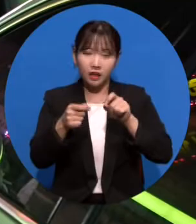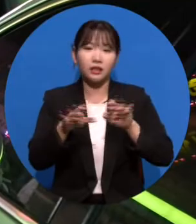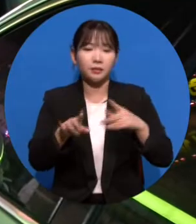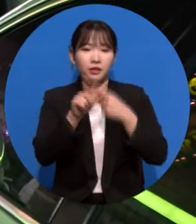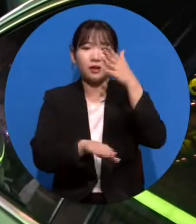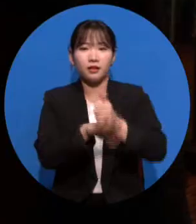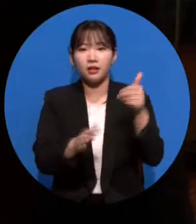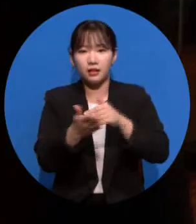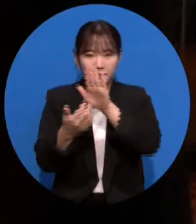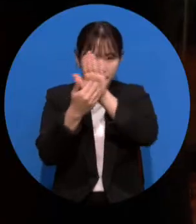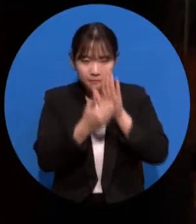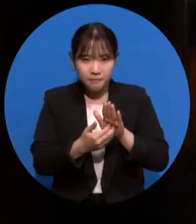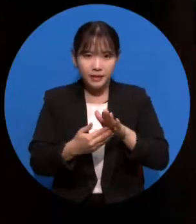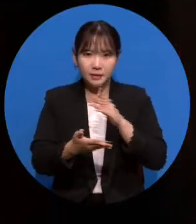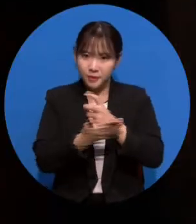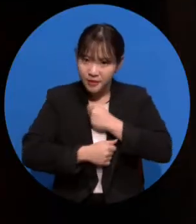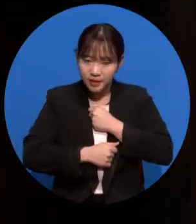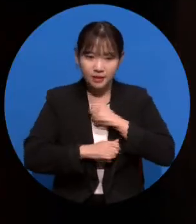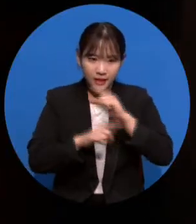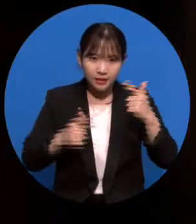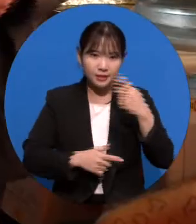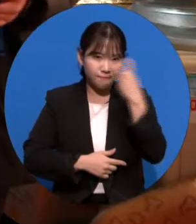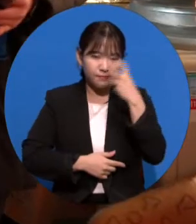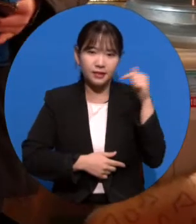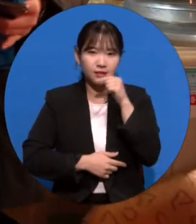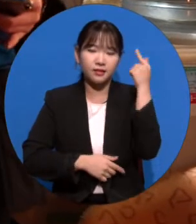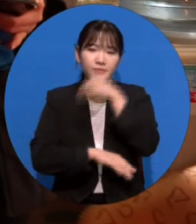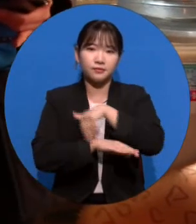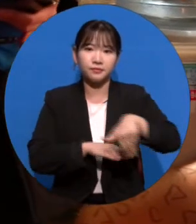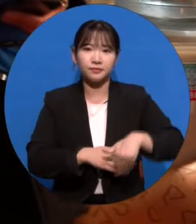방역 이행 여부 단속을 강화할 계획입니다. MBC 뉴스 양혜승입니다.